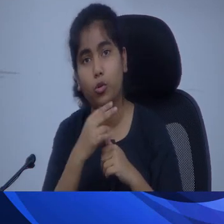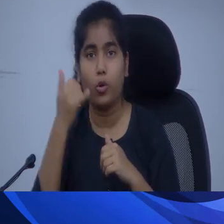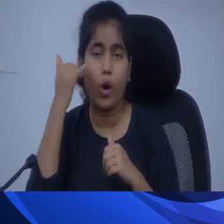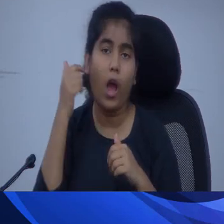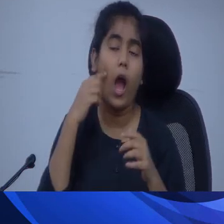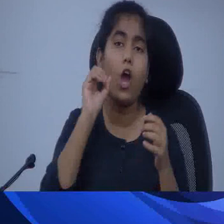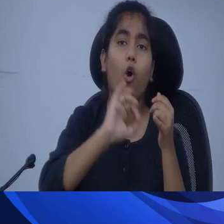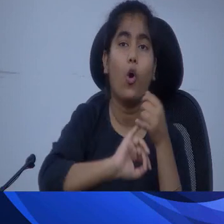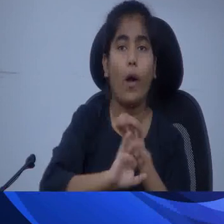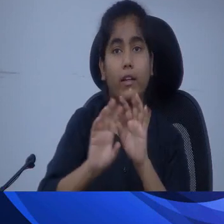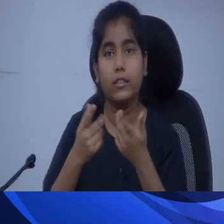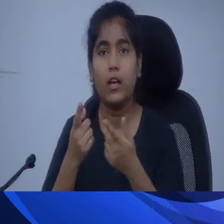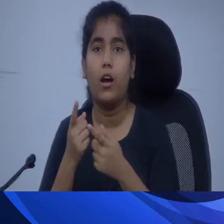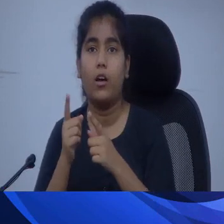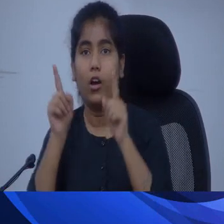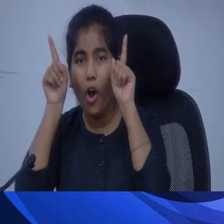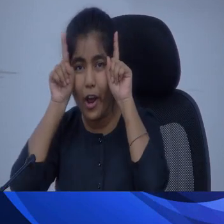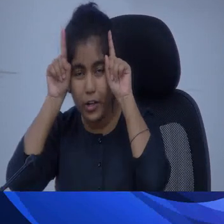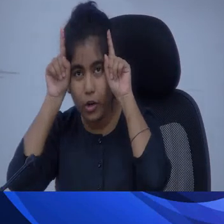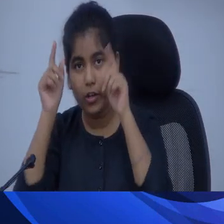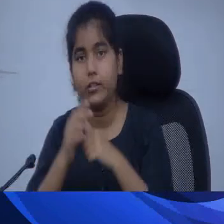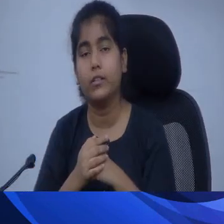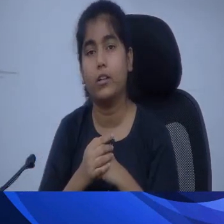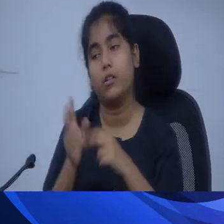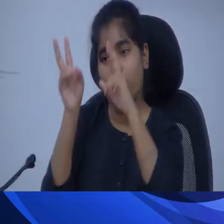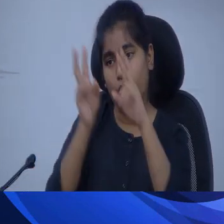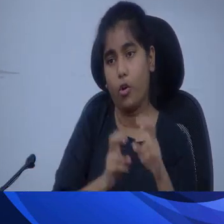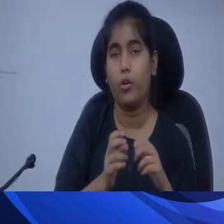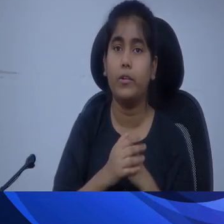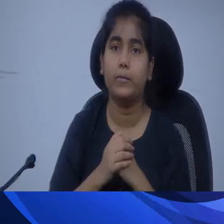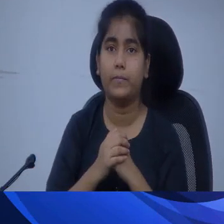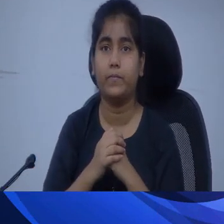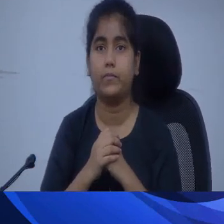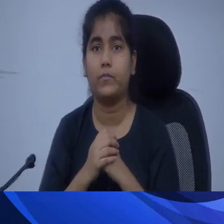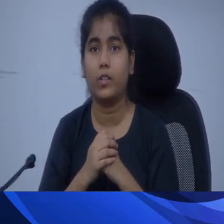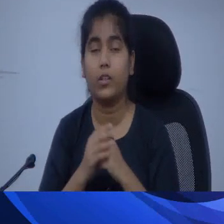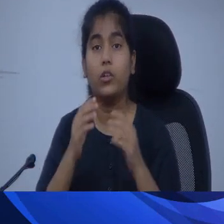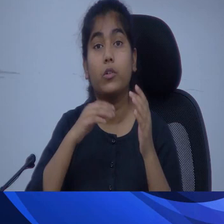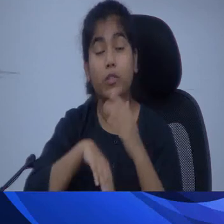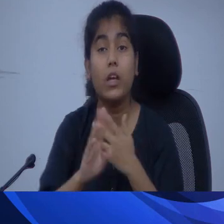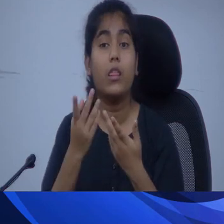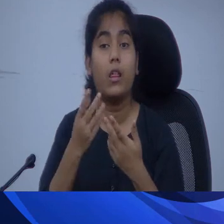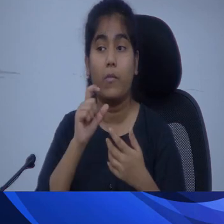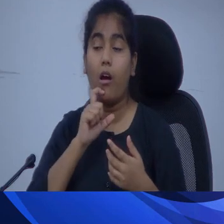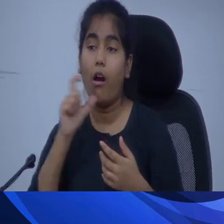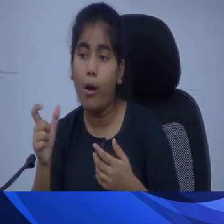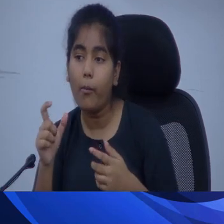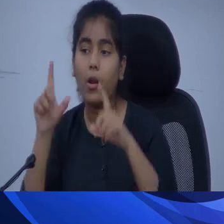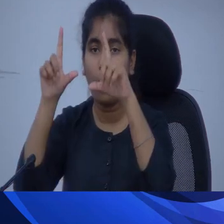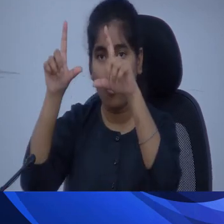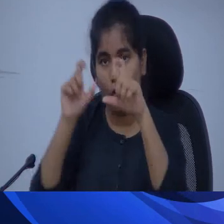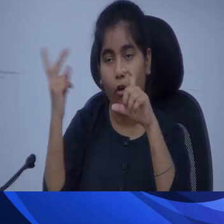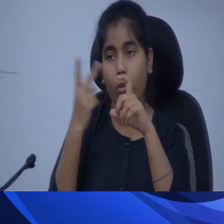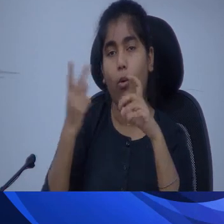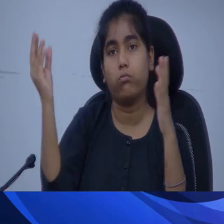किस्म के फ़ोन iOS एंड इसके अंदर में अपलोड किया जा सकता है, आप डाउनलोड किया जा सकता है और उसके अंदर से आप अपनी कंप्लेंट को और अपनी